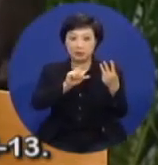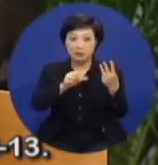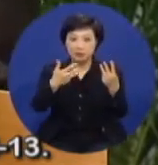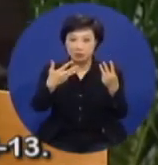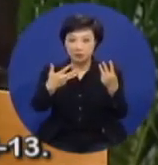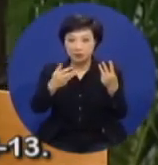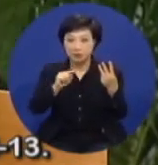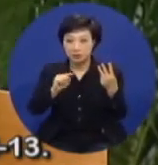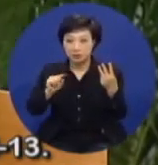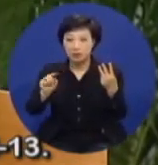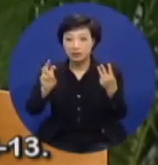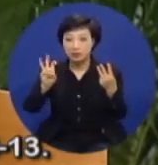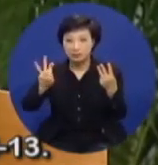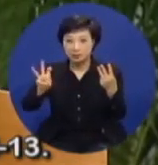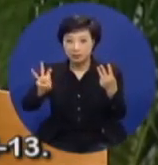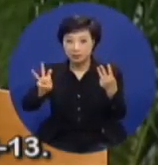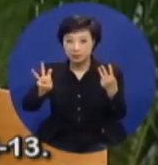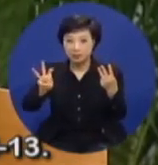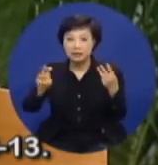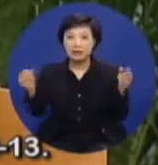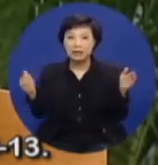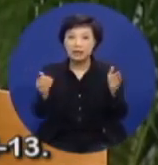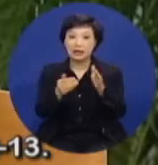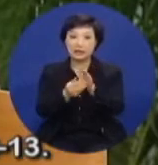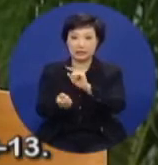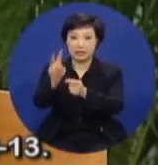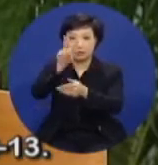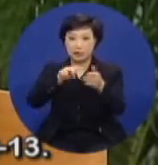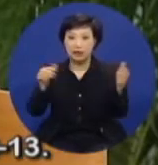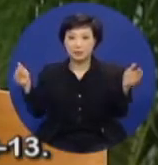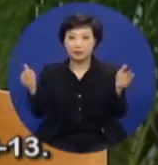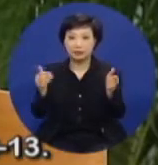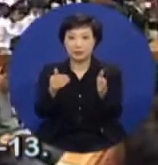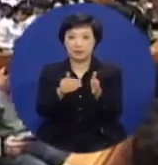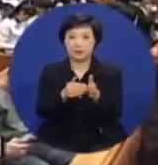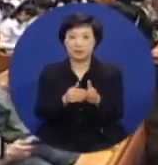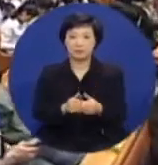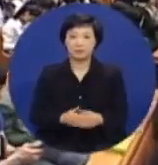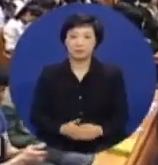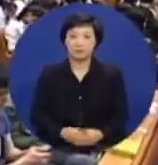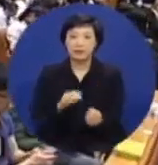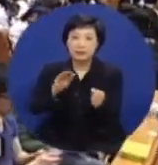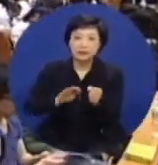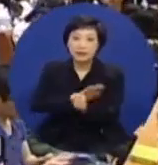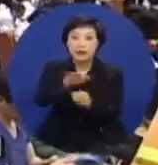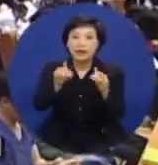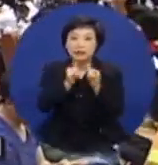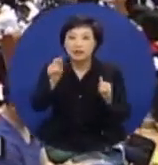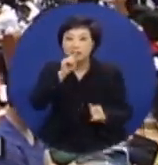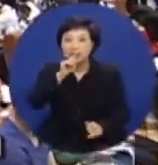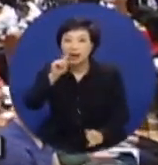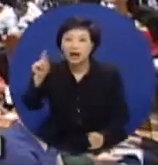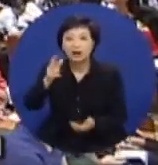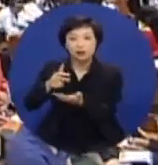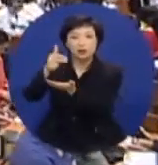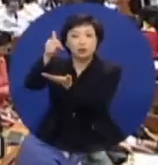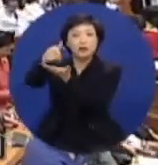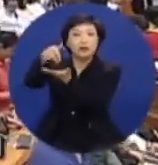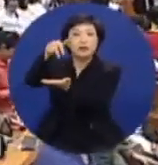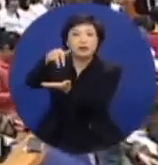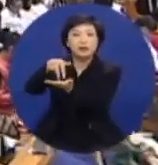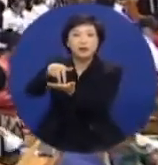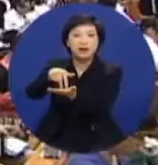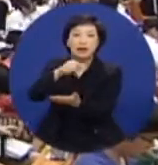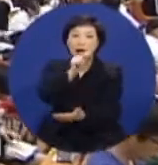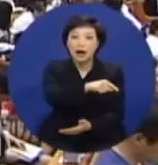쪽에서 13절 까지를 대도 캄 니다 사랑하는 자들아 주께는 하루가 천 년